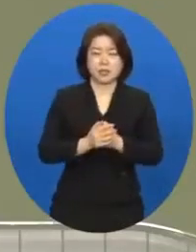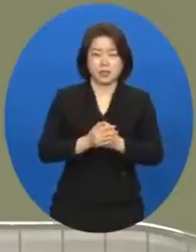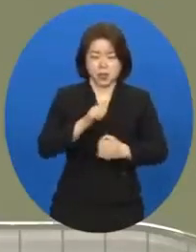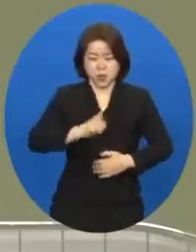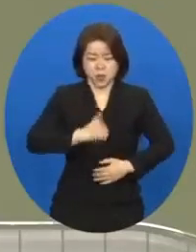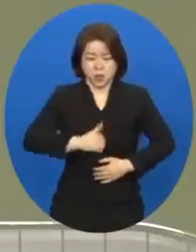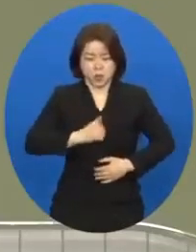있어요.